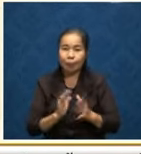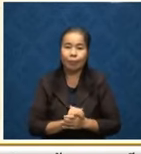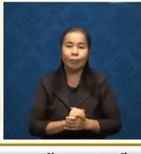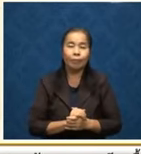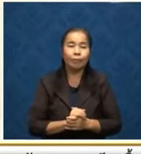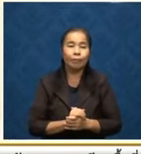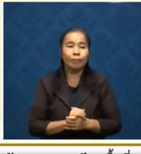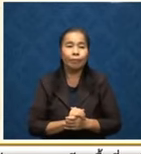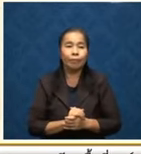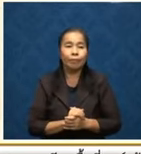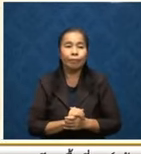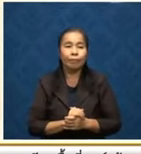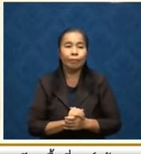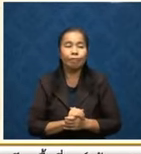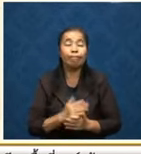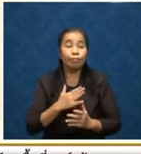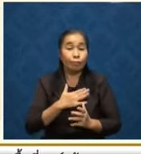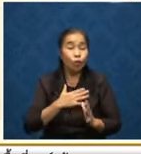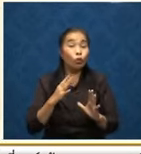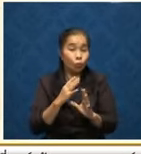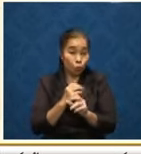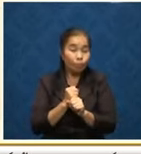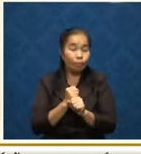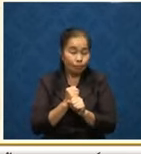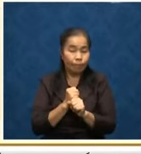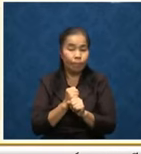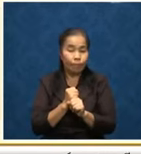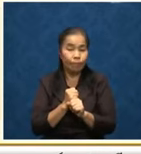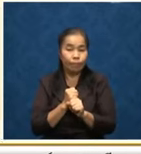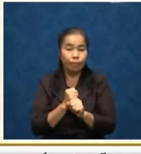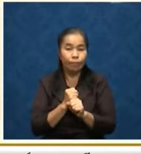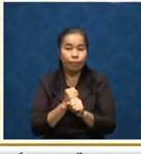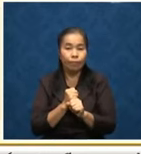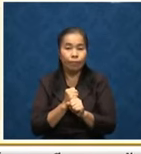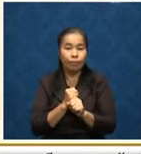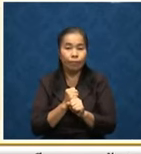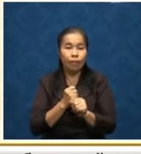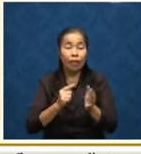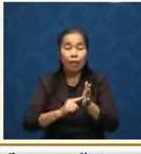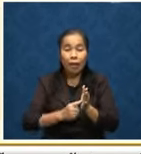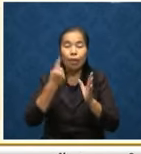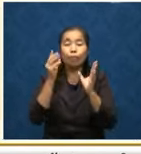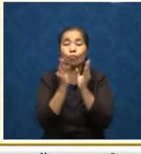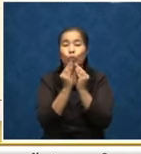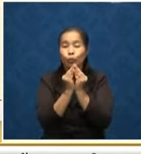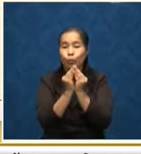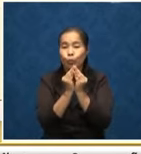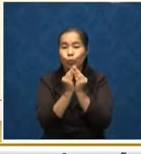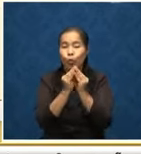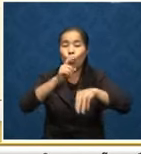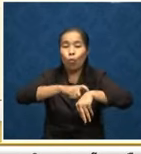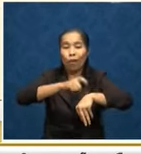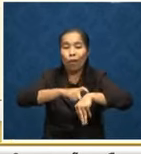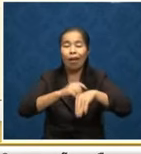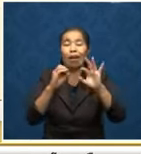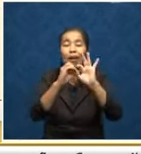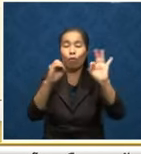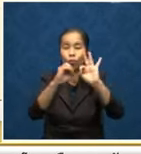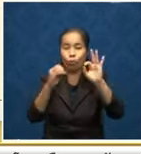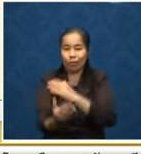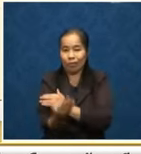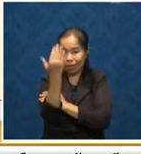ก็เราน่าจะได้ข้อสรุปแล้วนะครับว่าเริ่มประชุมเวลา9นาฬิก